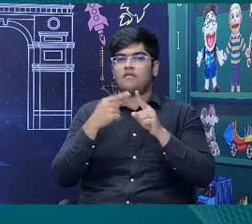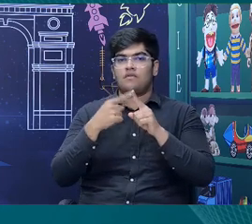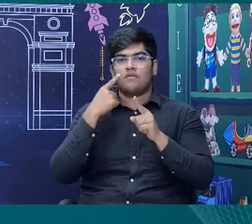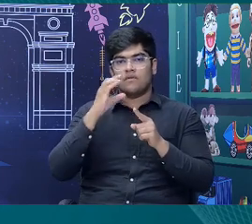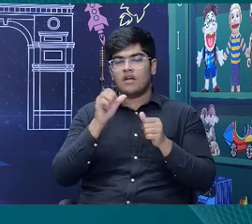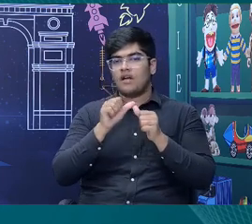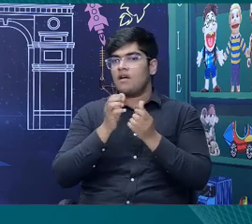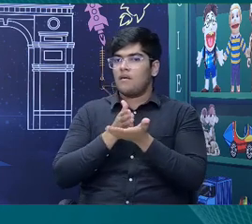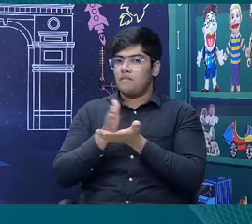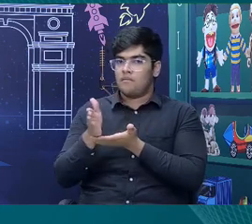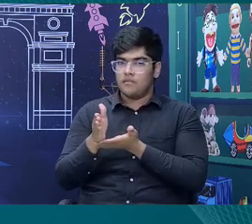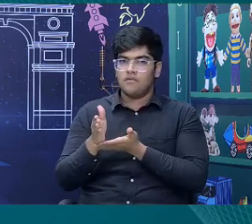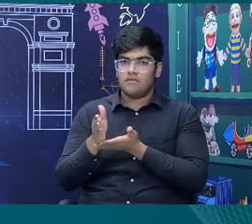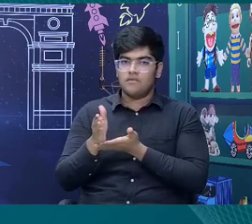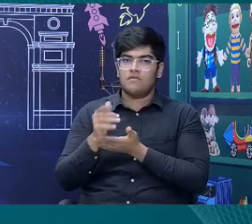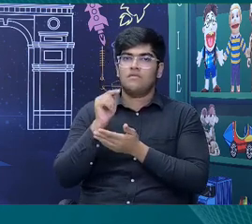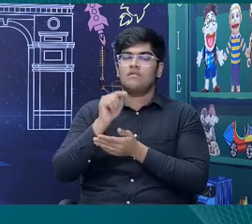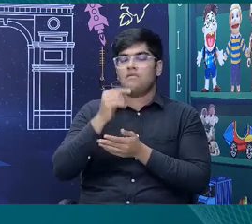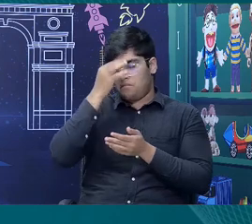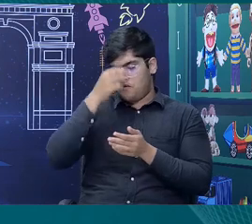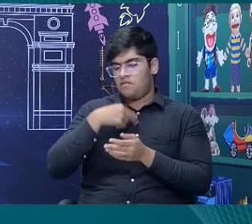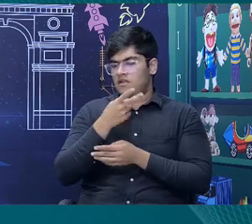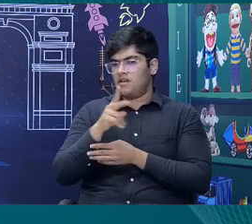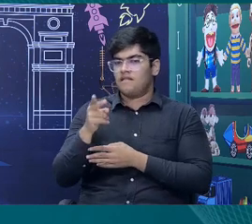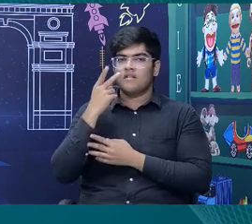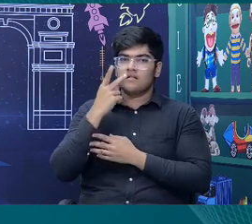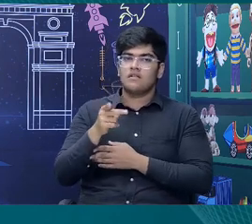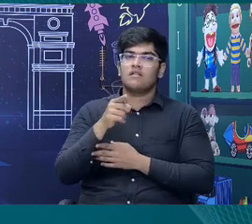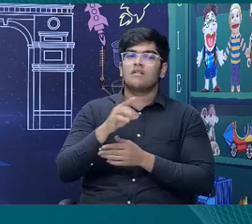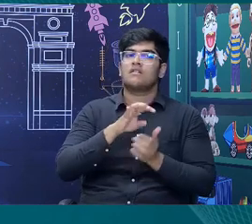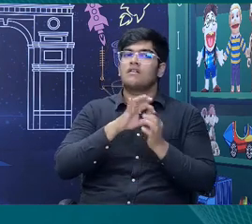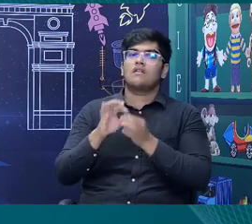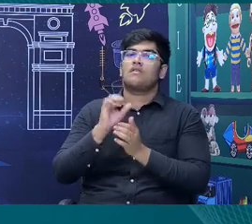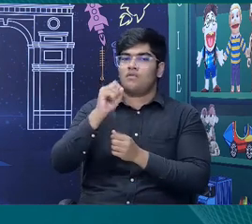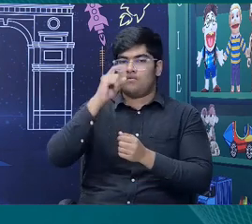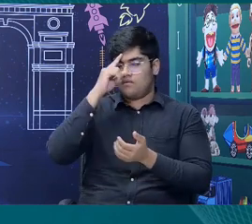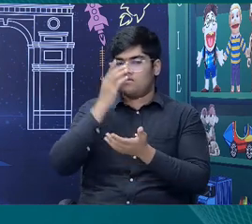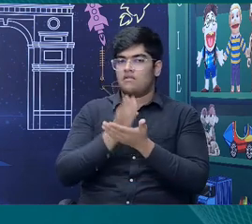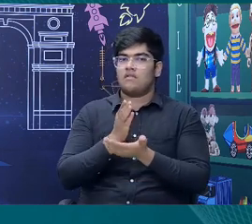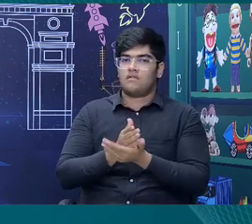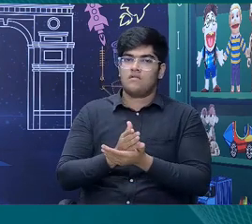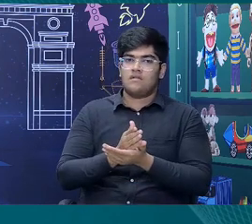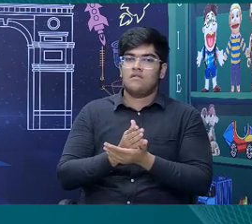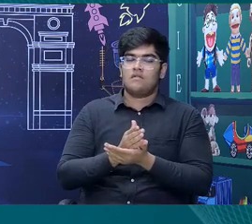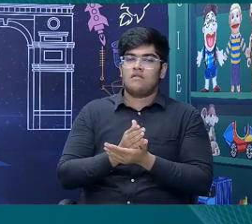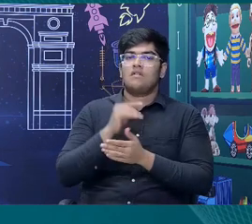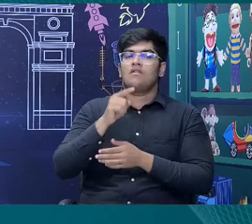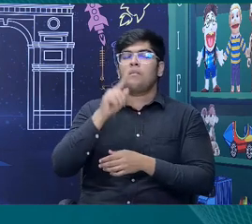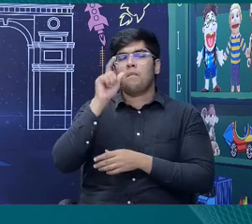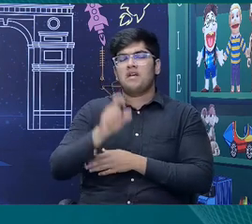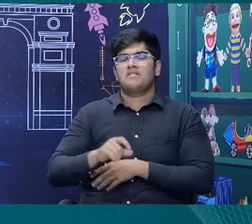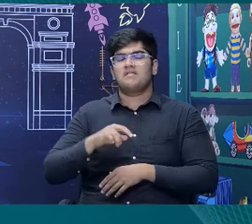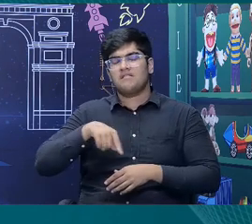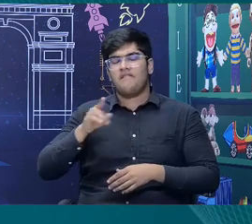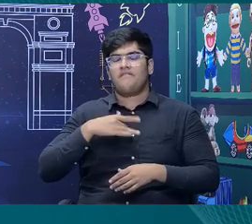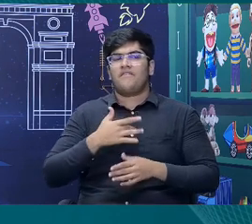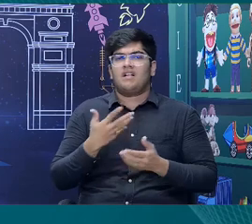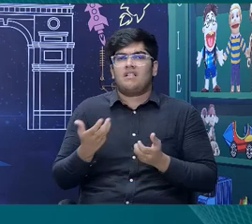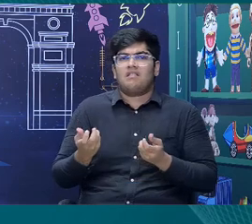अप्रोचेबल मस को देखते हैं वच इज रिलेटेड टू योर साइकोलॉजी तो वहां पर एक हेसिटेशन रहता है क्लाइंट का सबसे पहली